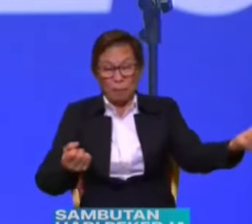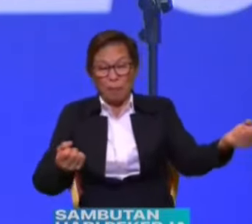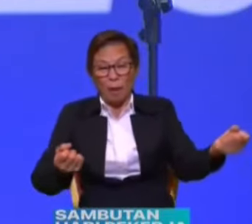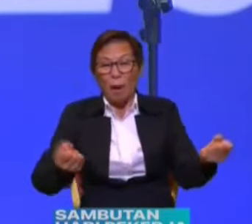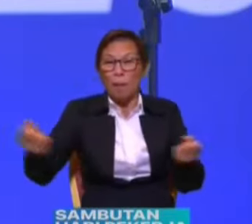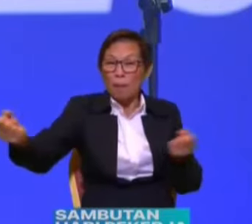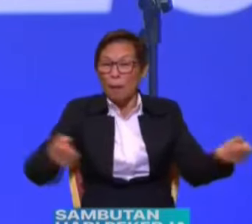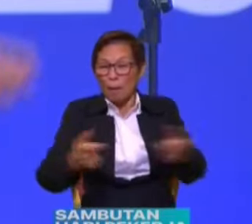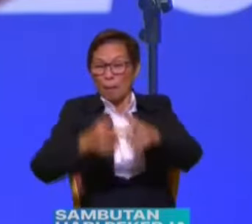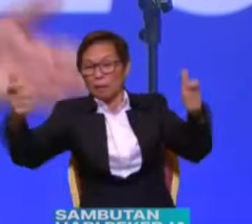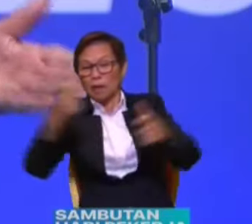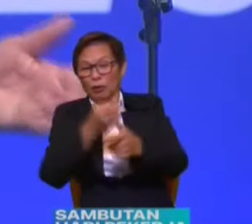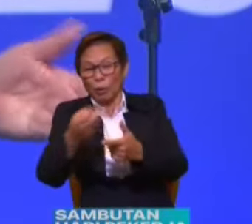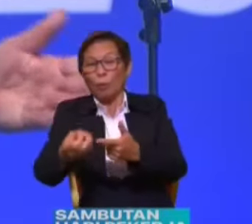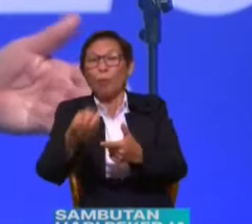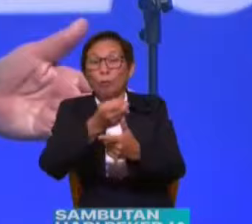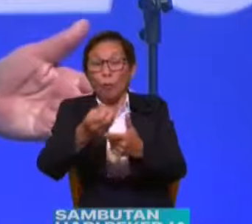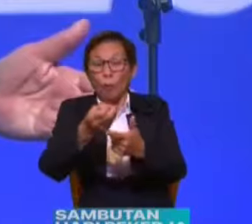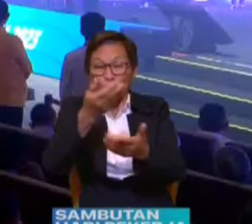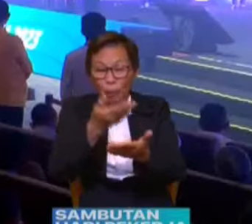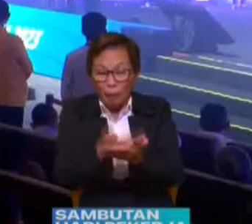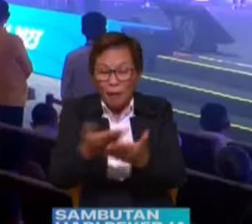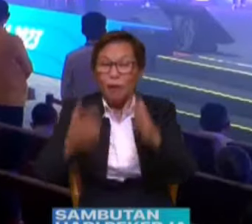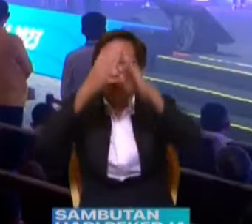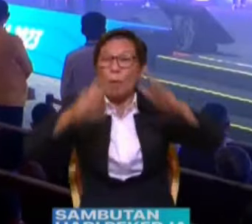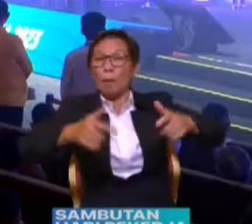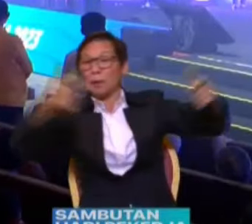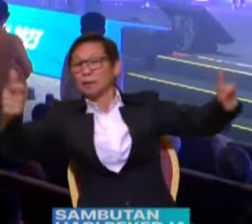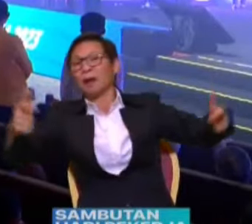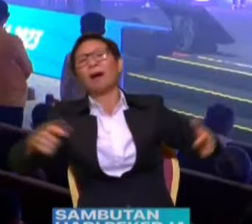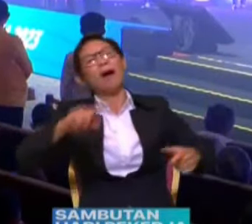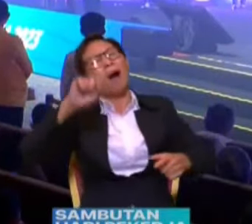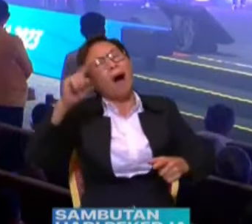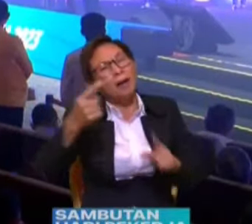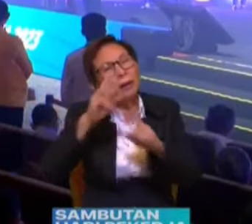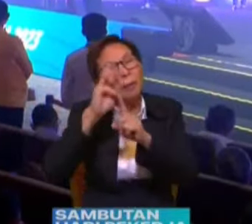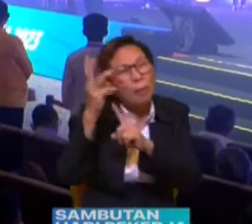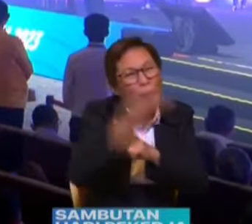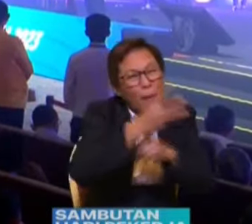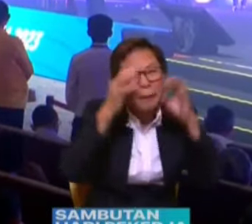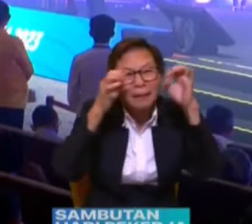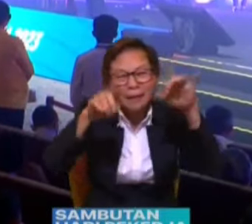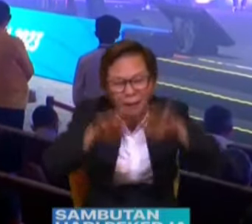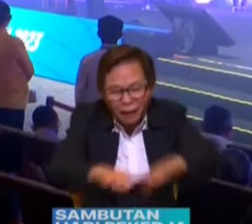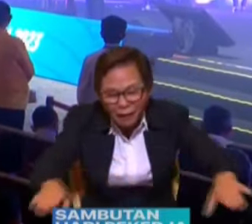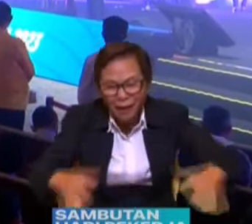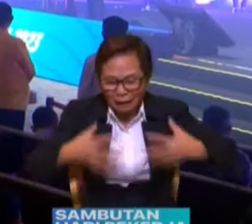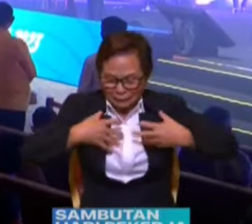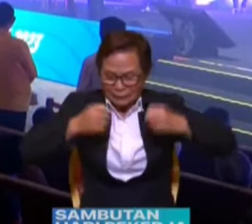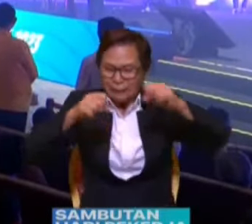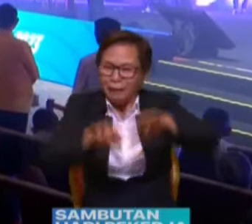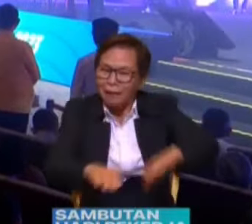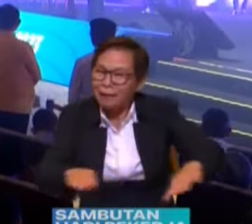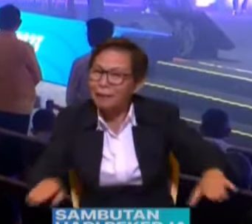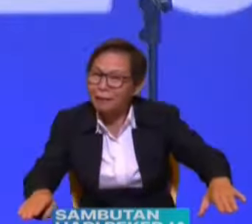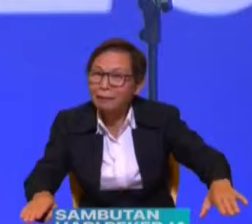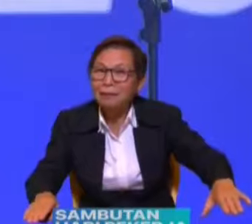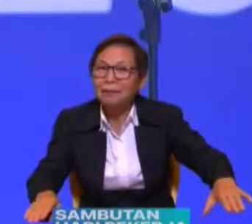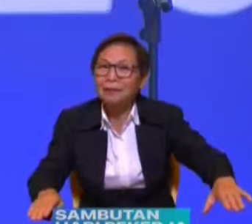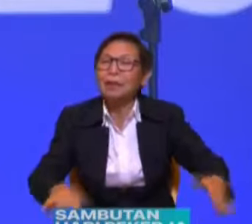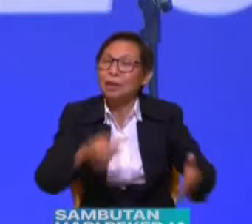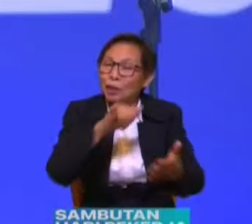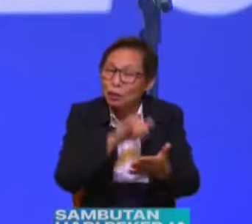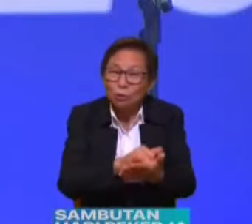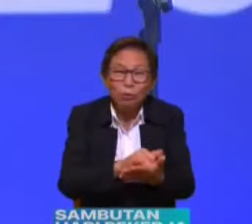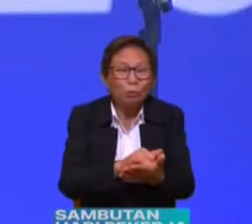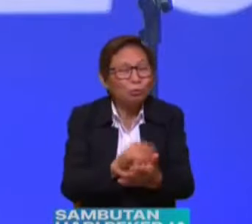besar. Hanya untuk kebajikan pendidikan anak-anak, kesihatan anak-anak. Itu